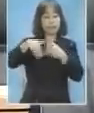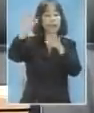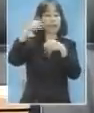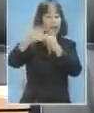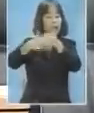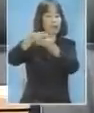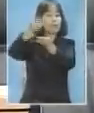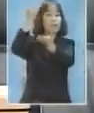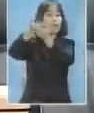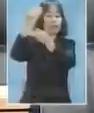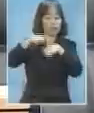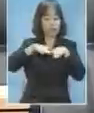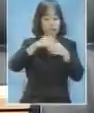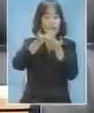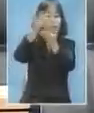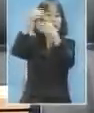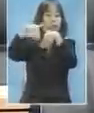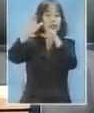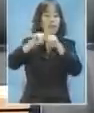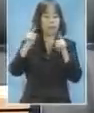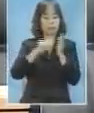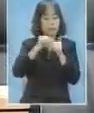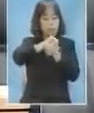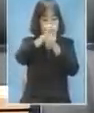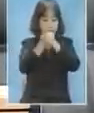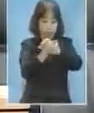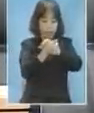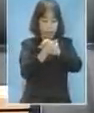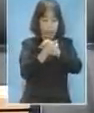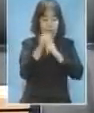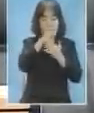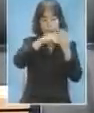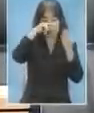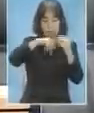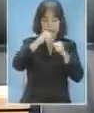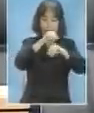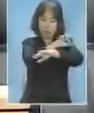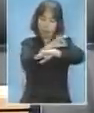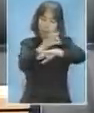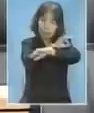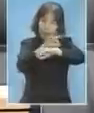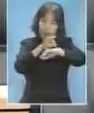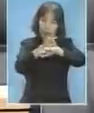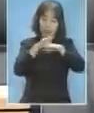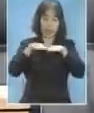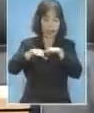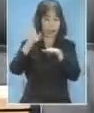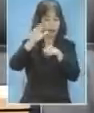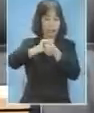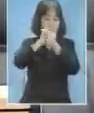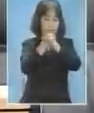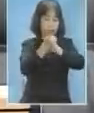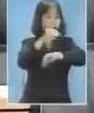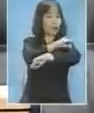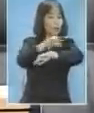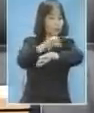ารวยเราจะเปลี่ยนประเทศมาสู่การผลิตสินค้าที่มีการออกแบบมีดีไซน์ที่เรียกว่าเป็นเปลี่ยนจาก